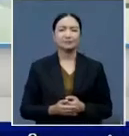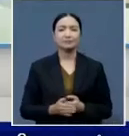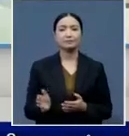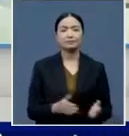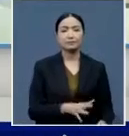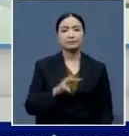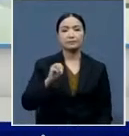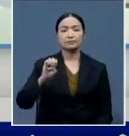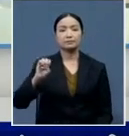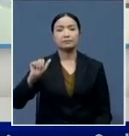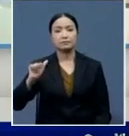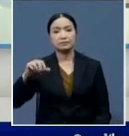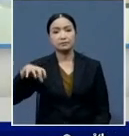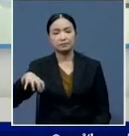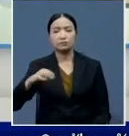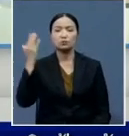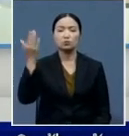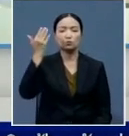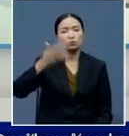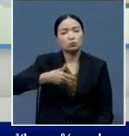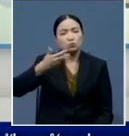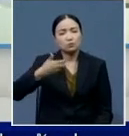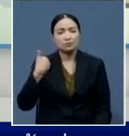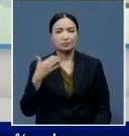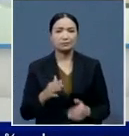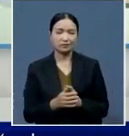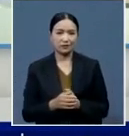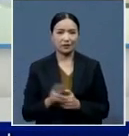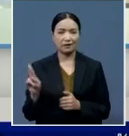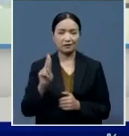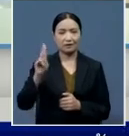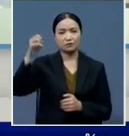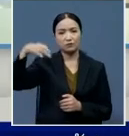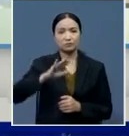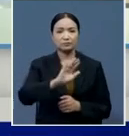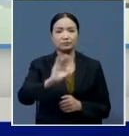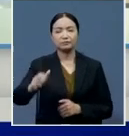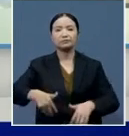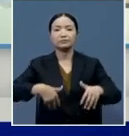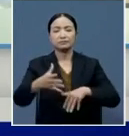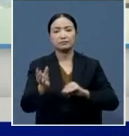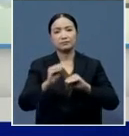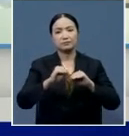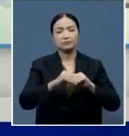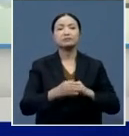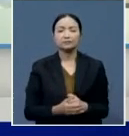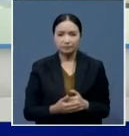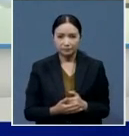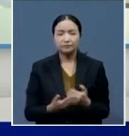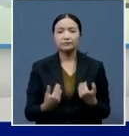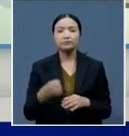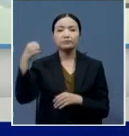meaชี้แจงนะคะเหตุจากสภาพอากาศที่ร้อนทำให้ปริมาณการใช้ไฟฟ้าของประชาชนเพิ่มมากขึ้นยืนยันใช้